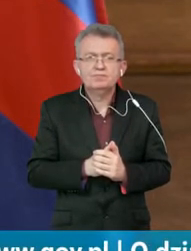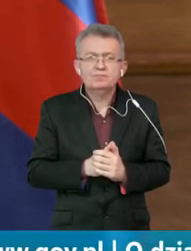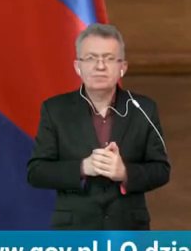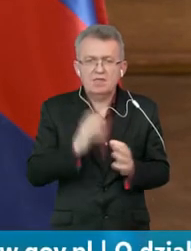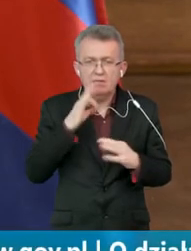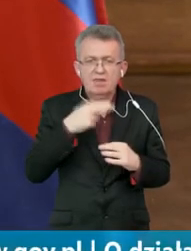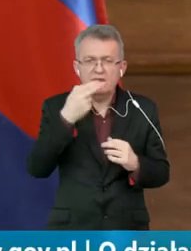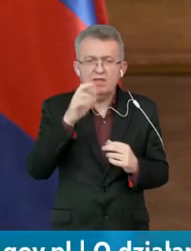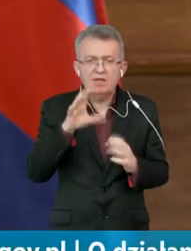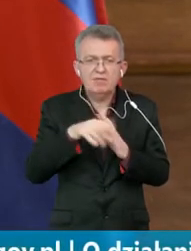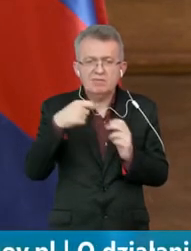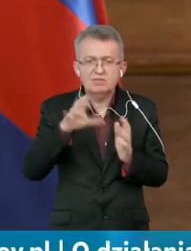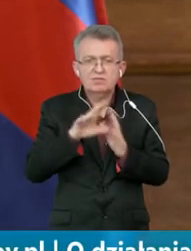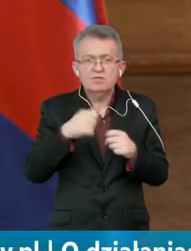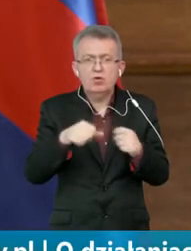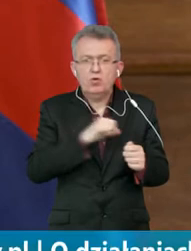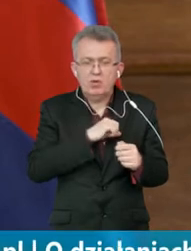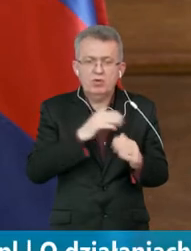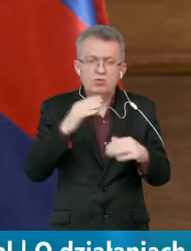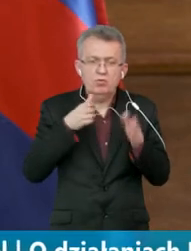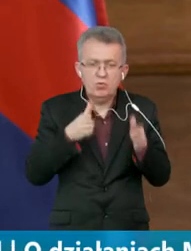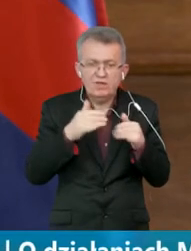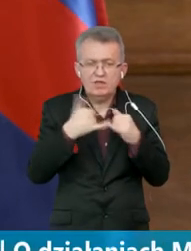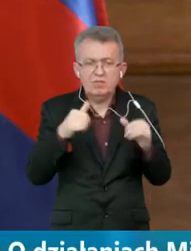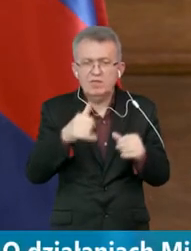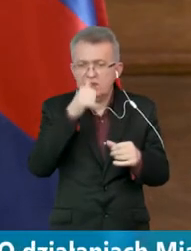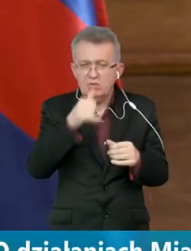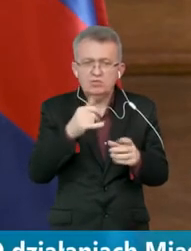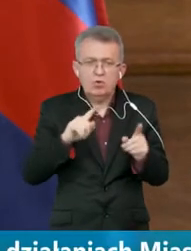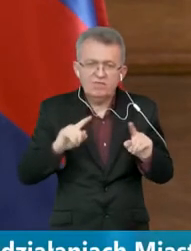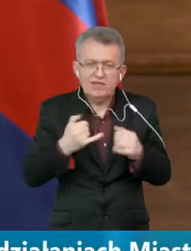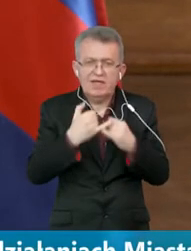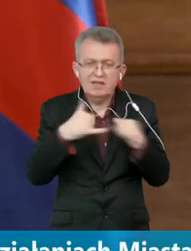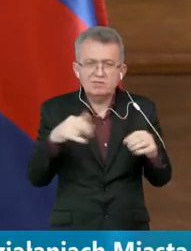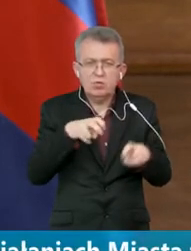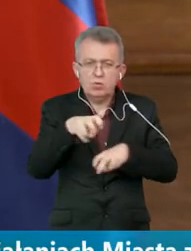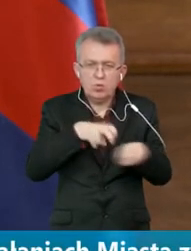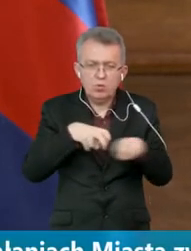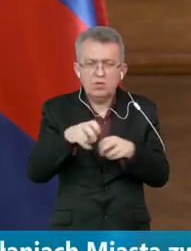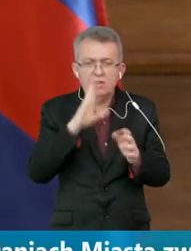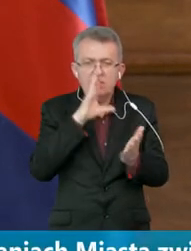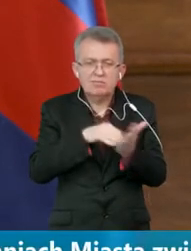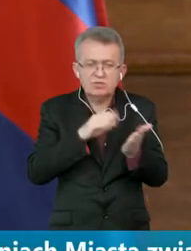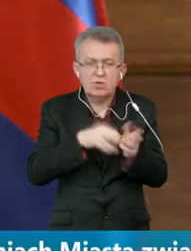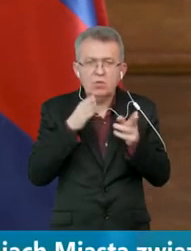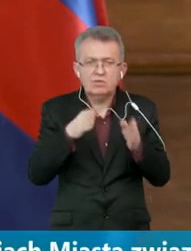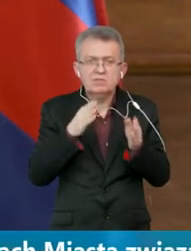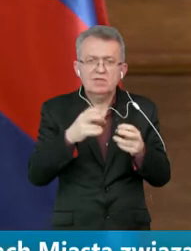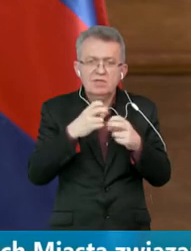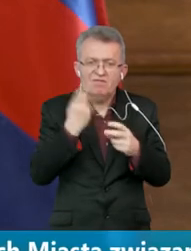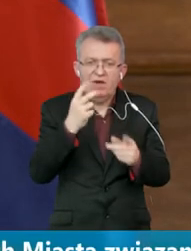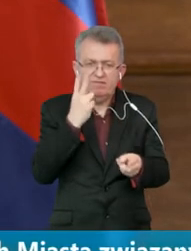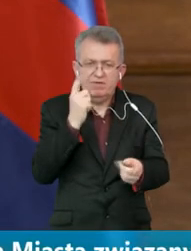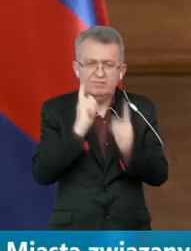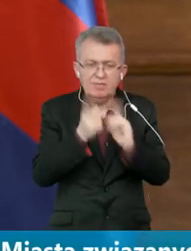Pani Natalia, Panie Prezydencie, czy w związku z robotami drogowymi licznymi nie można było inaczej zorganizować ruchu, na przykład część ulic przerobić na